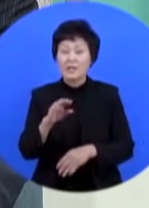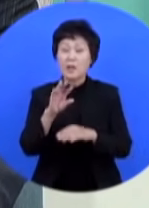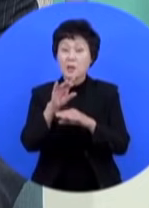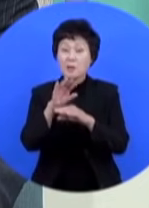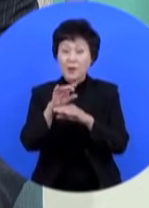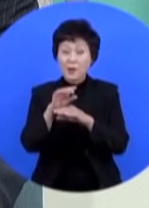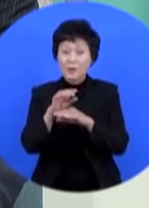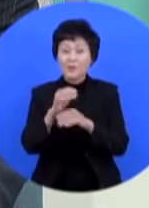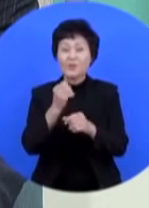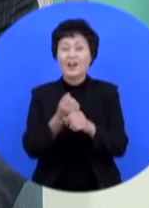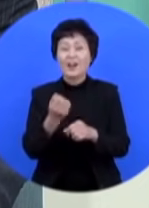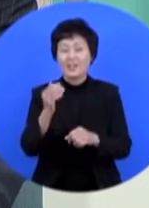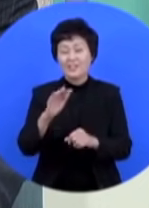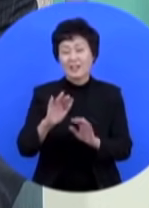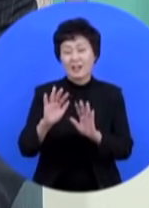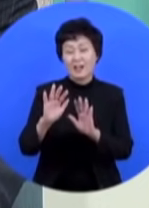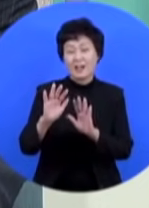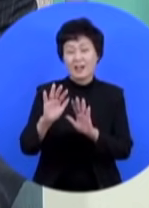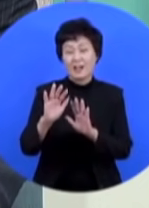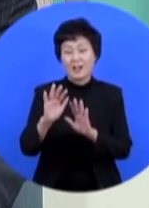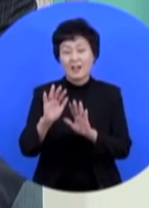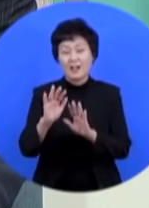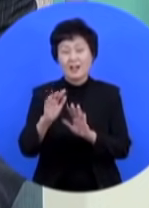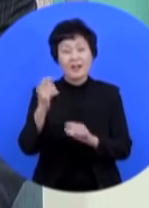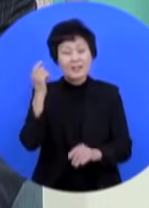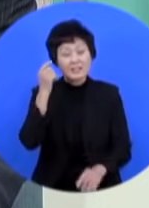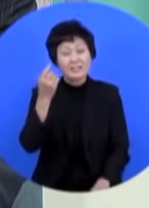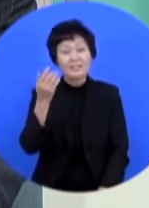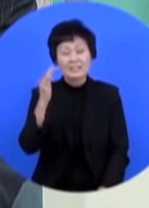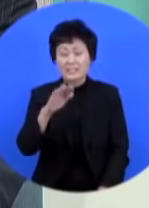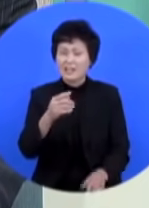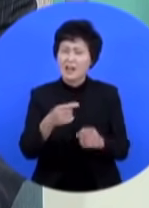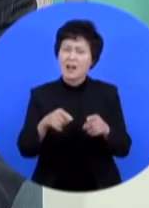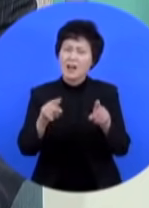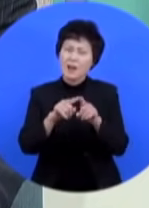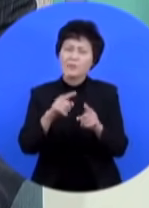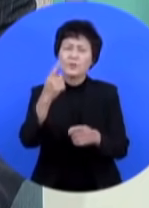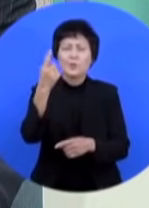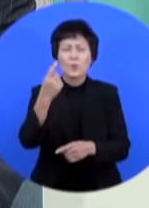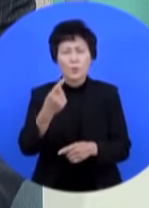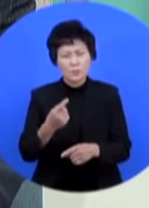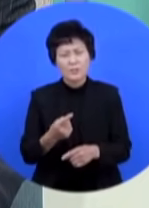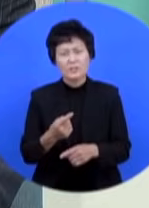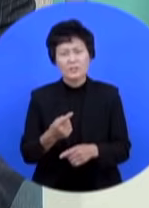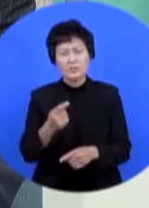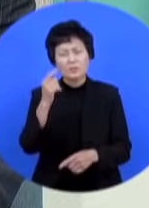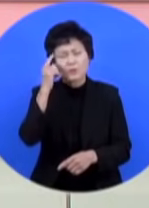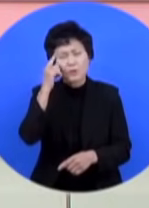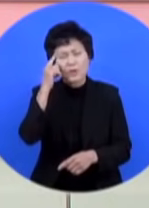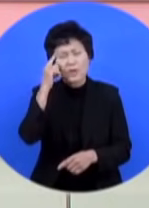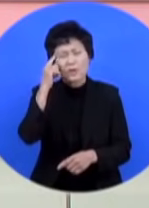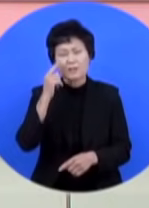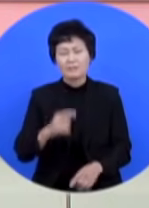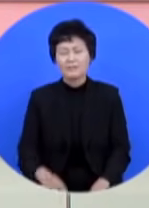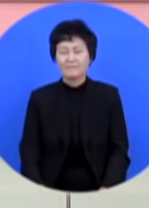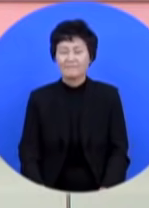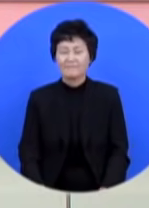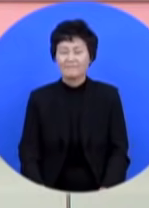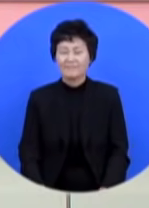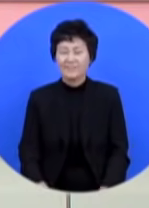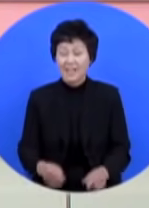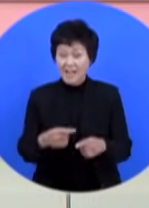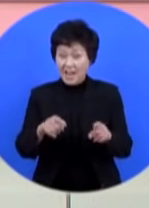좀 사양을 하셨다고는 말씀을 하셨지만 그래도 같이 오시지 그러셨어요. 예, 권유했지만은